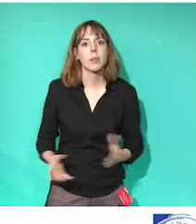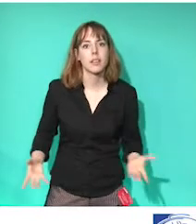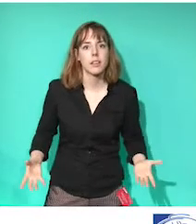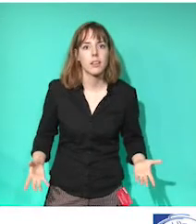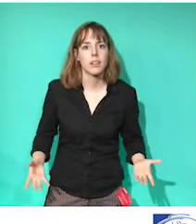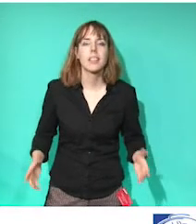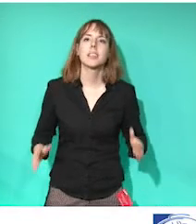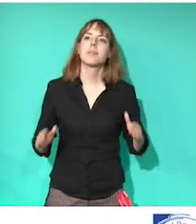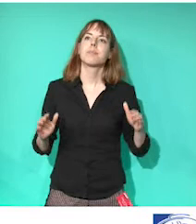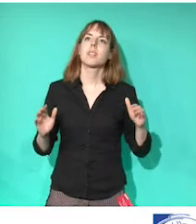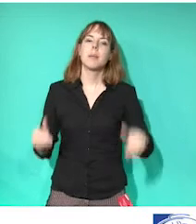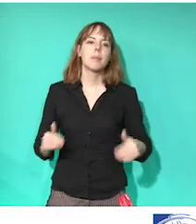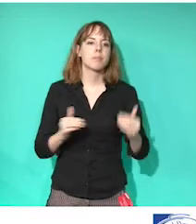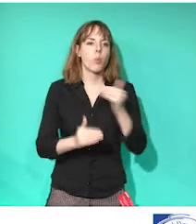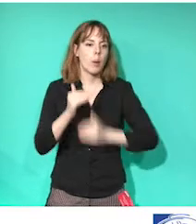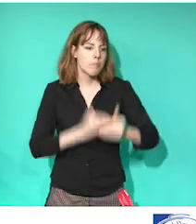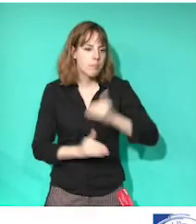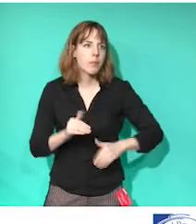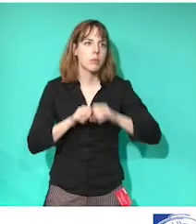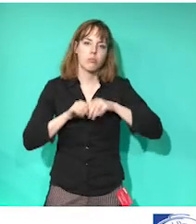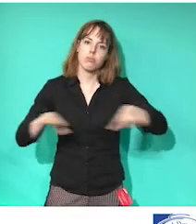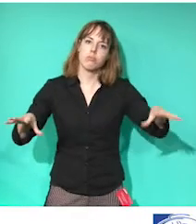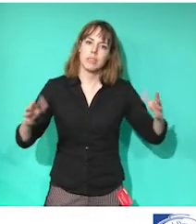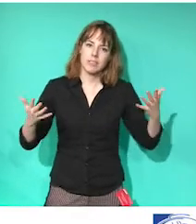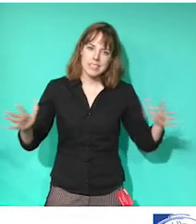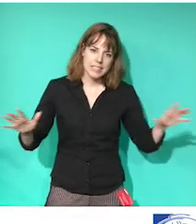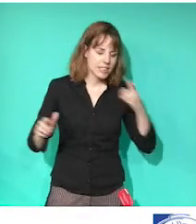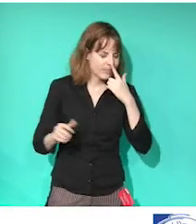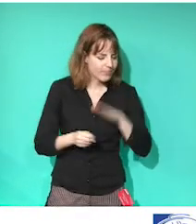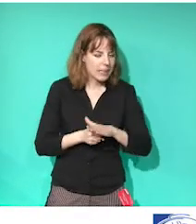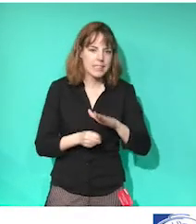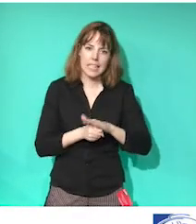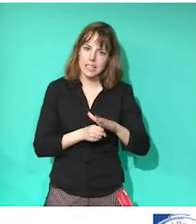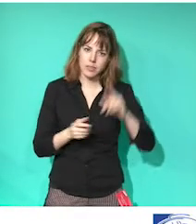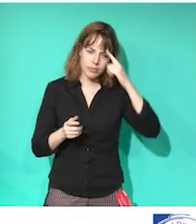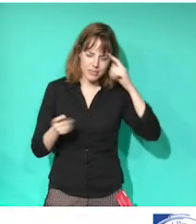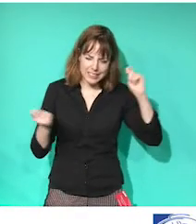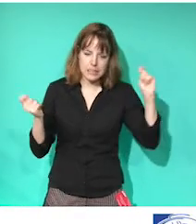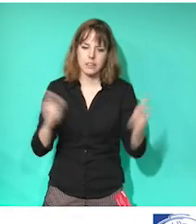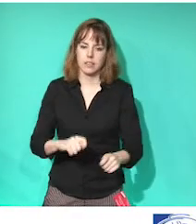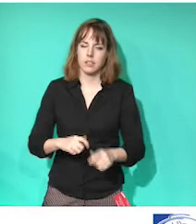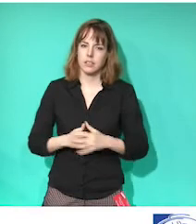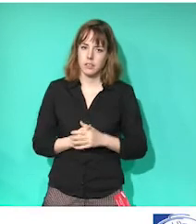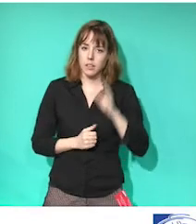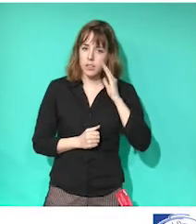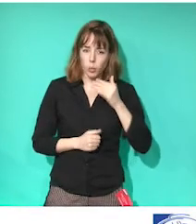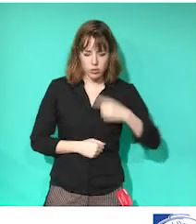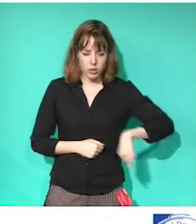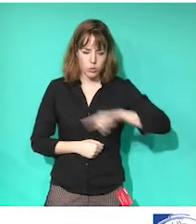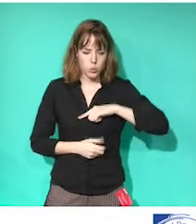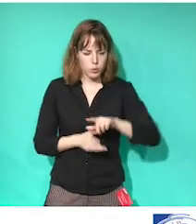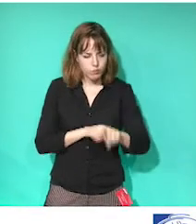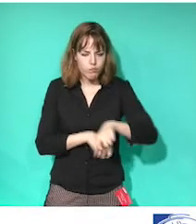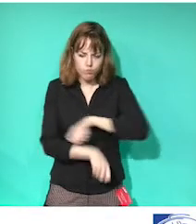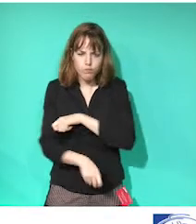série, je dirais, de programmes qui sont mis en place. Donc, on s'est rendu compte que c'était important de prendre, nous, à bras-le-corps aussi, de participer